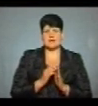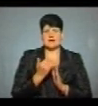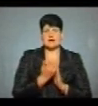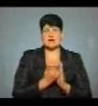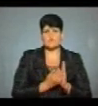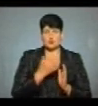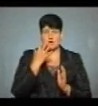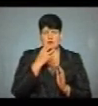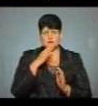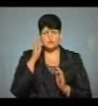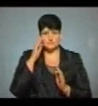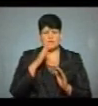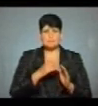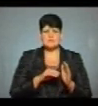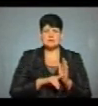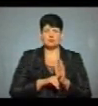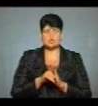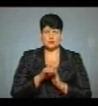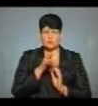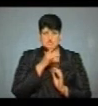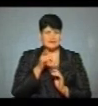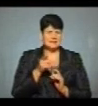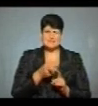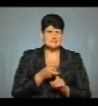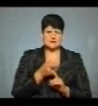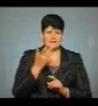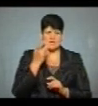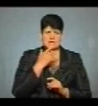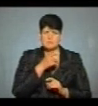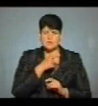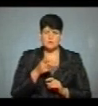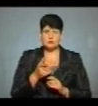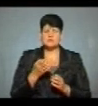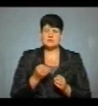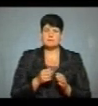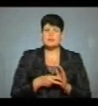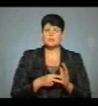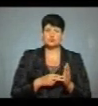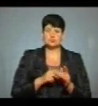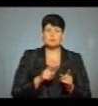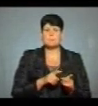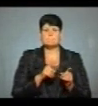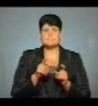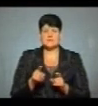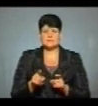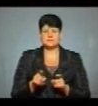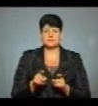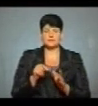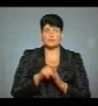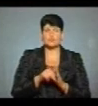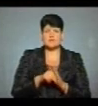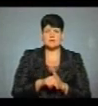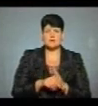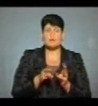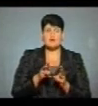гарячої води вже після початку сезону, незалежно від літнього в тих районах. Більше того, ми плануємо, що ми перейдемо до відсутності поняття опалювального